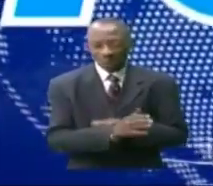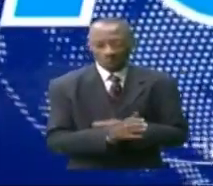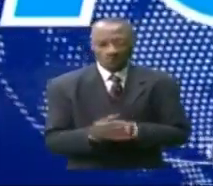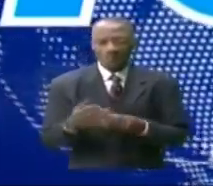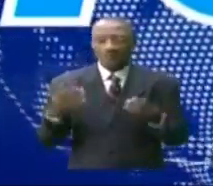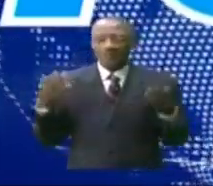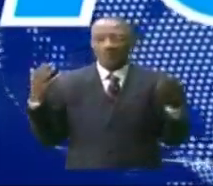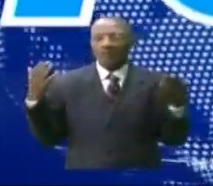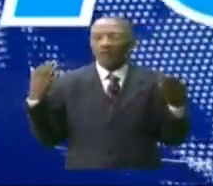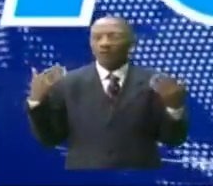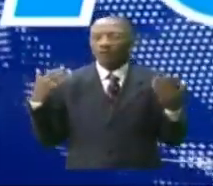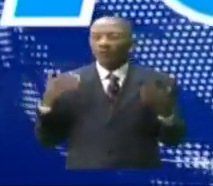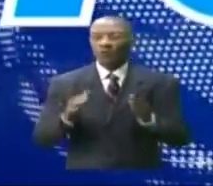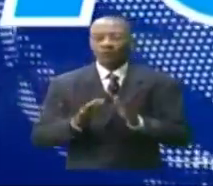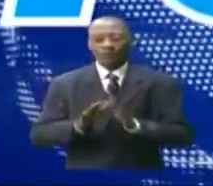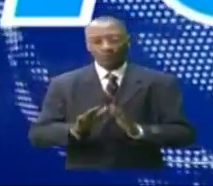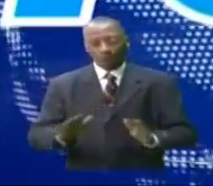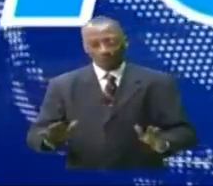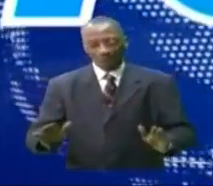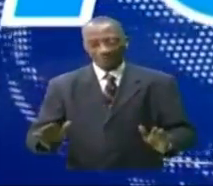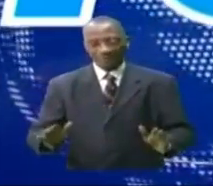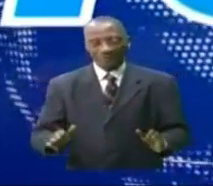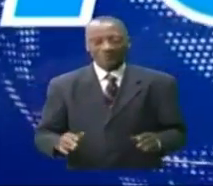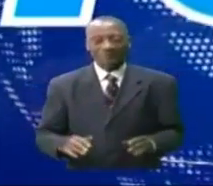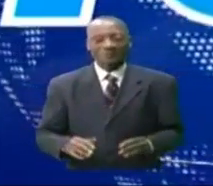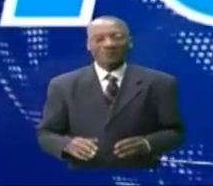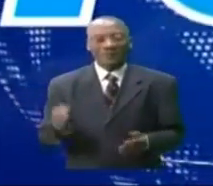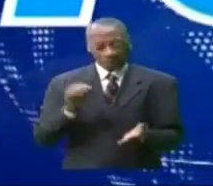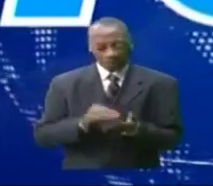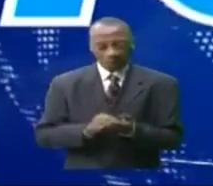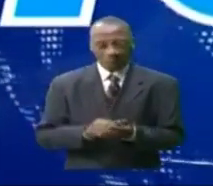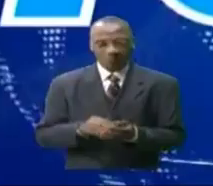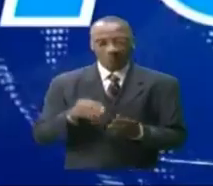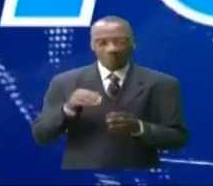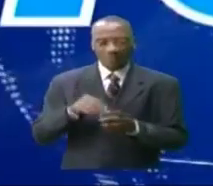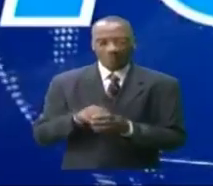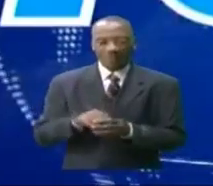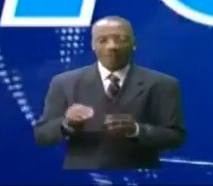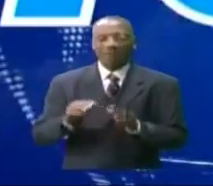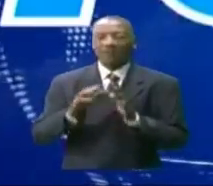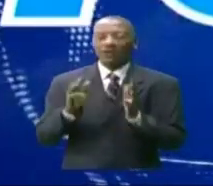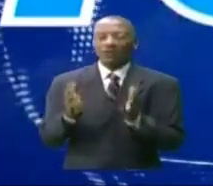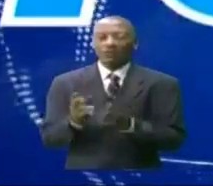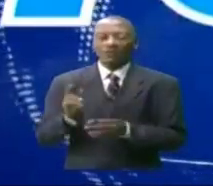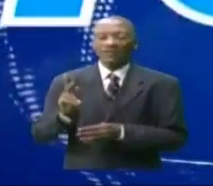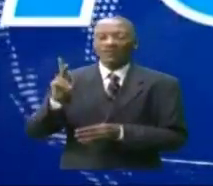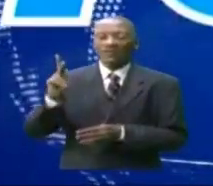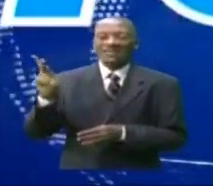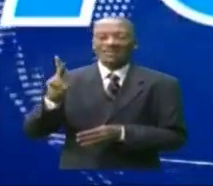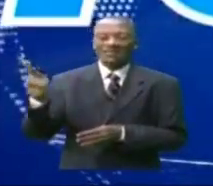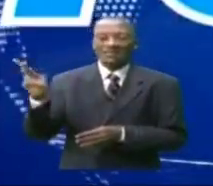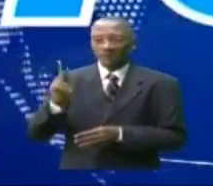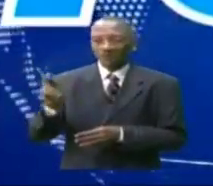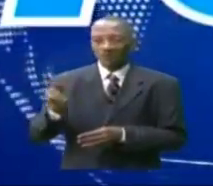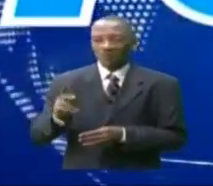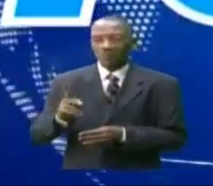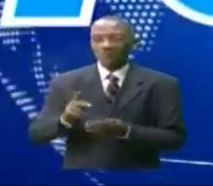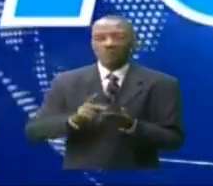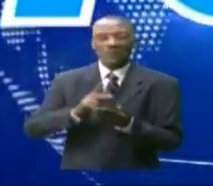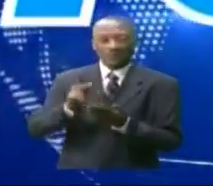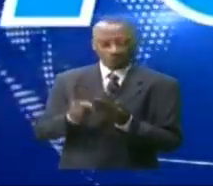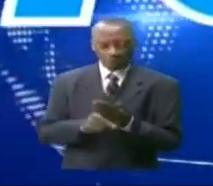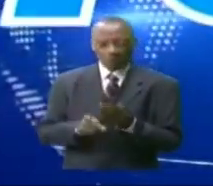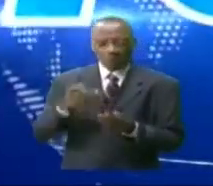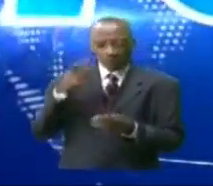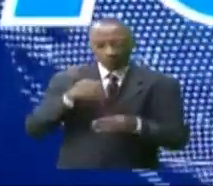c'est possible. Une organisation non gouvernementale a mis en place un projet d'implantation de pompes à forage pour